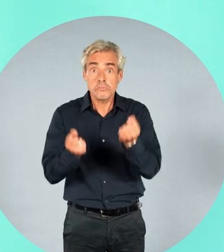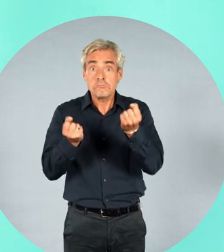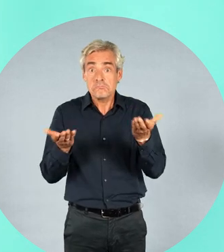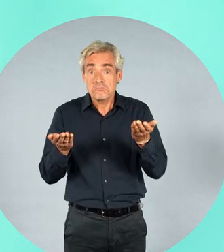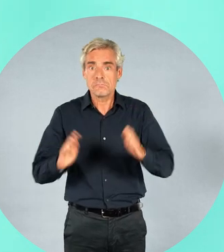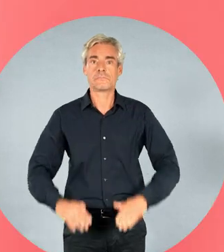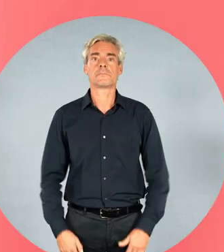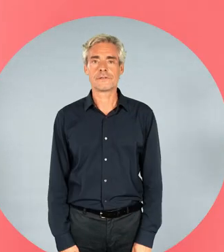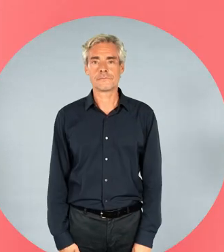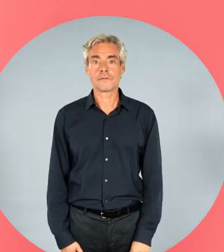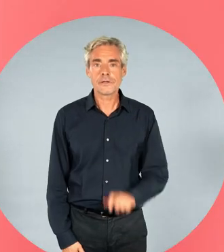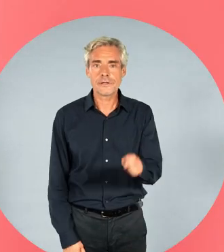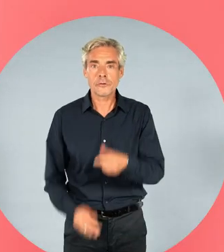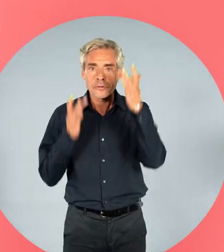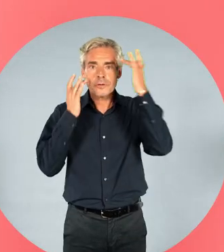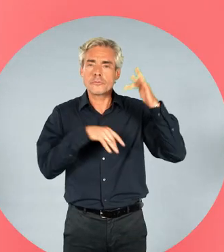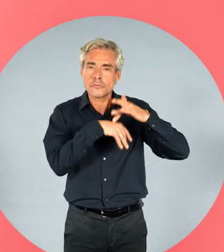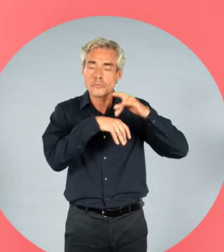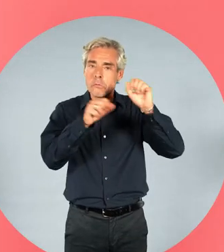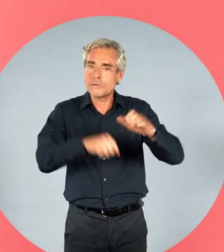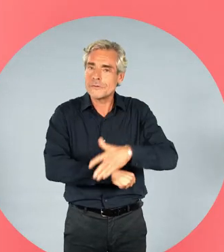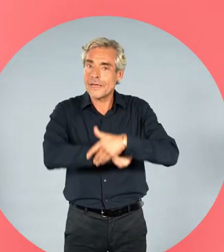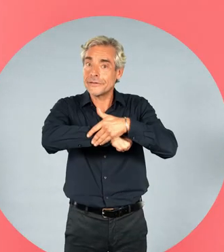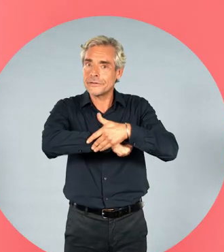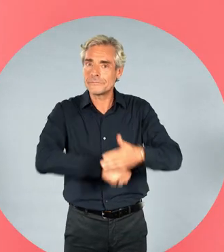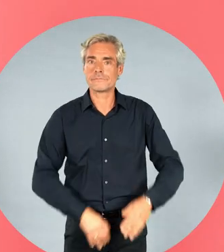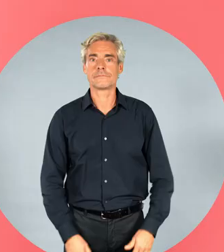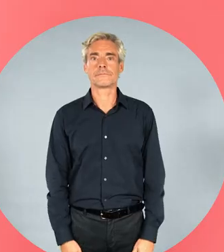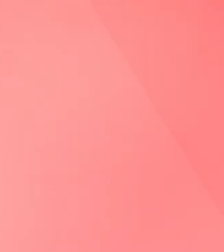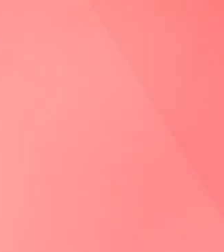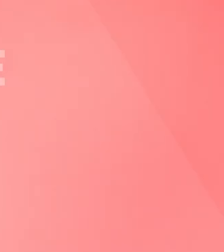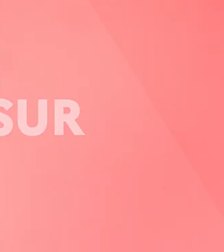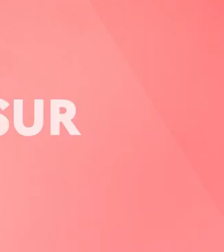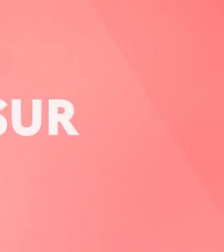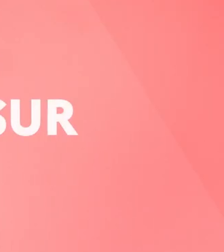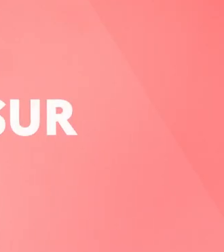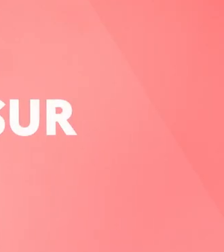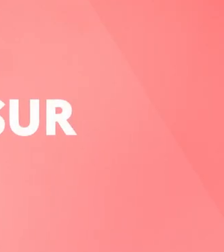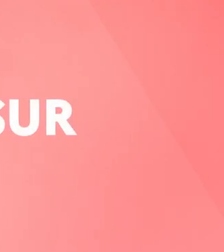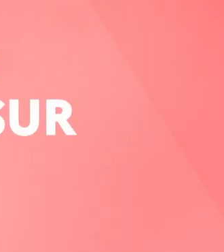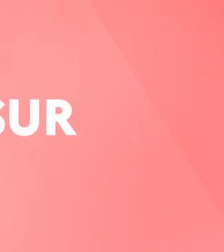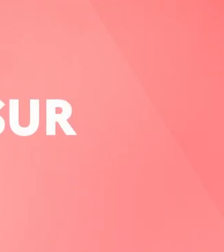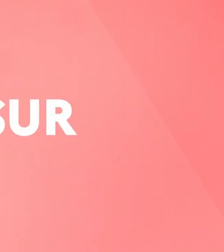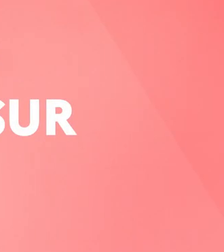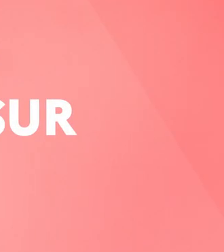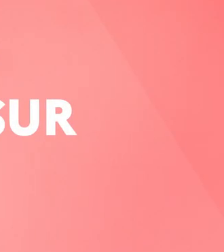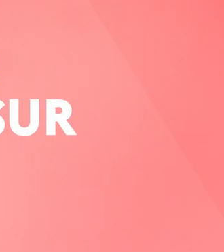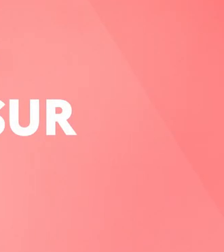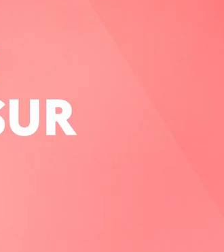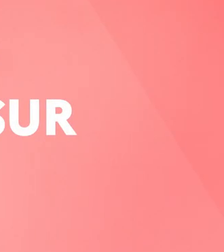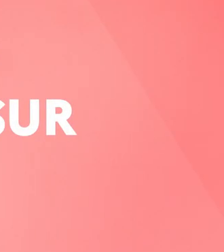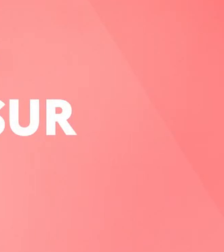'informatique ? Naturellement, c'est mon domaine, je peux t'aider. Toi aussi, fais la rencontre qui change tout sur